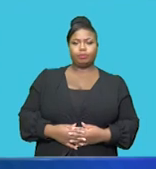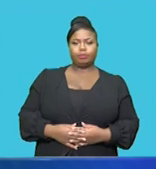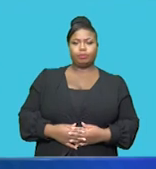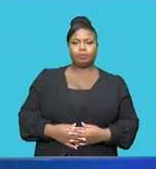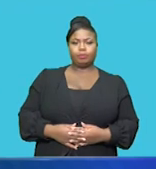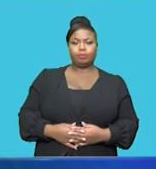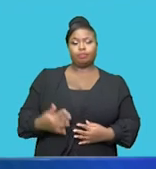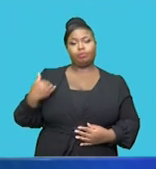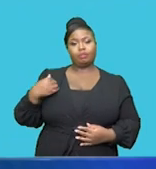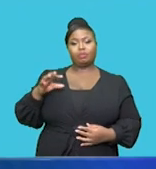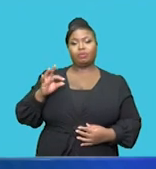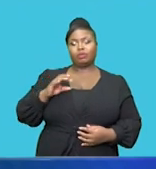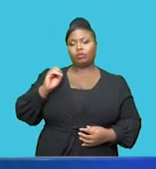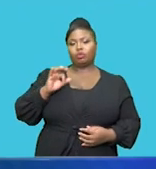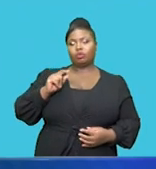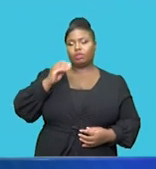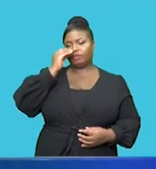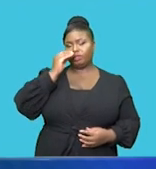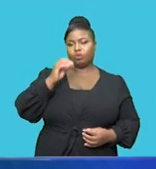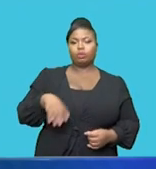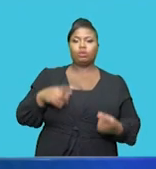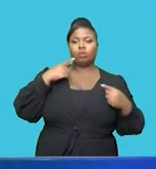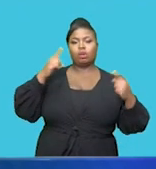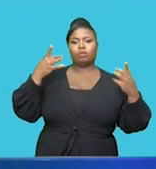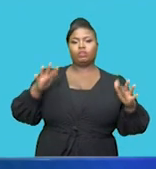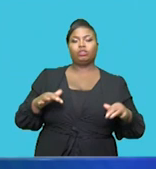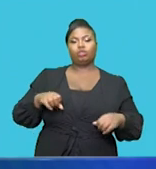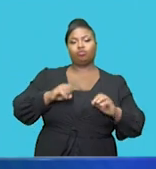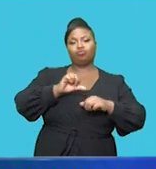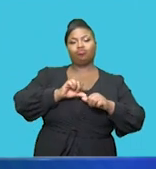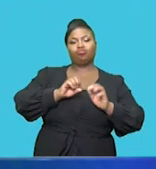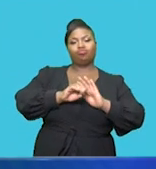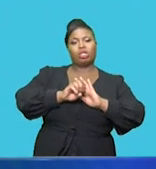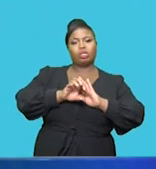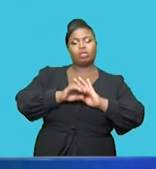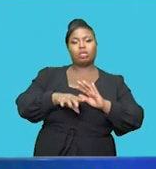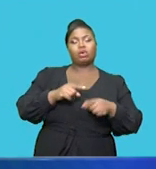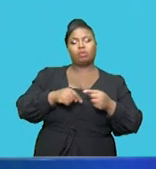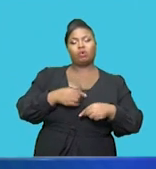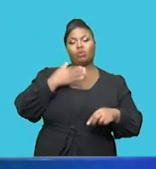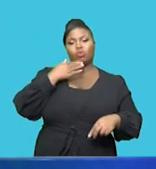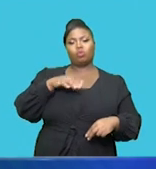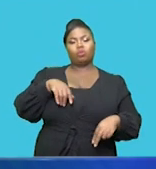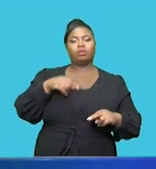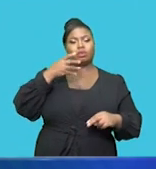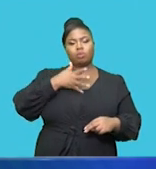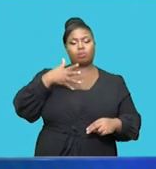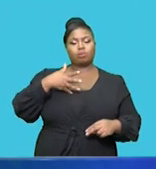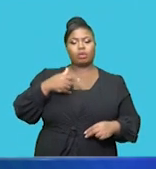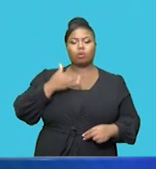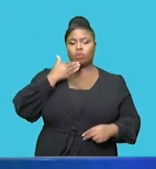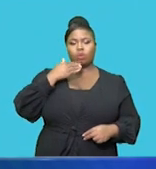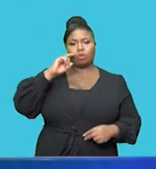Konvulo ikuweza lenda ba leso weto TV lenze uluwa non label ketekleyo nusuzen skorobile uniminye genga mashuma matandatu